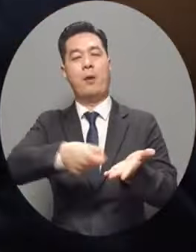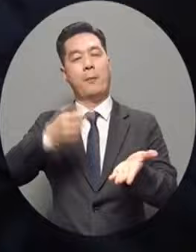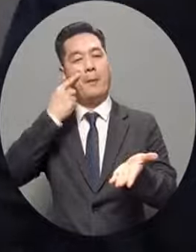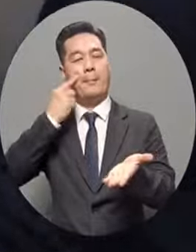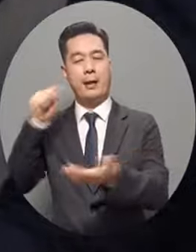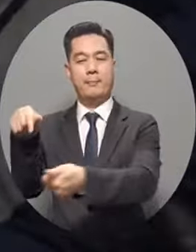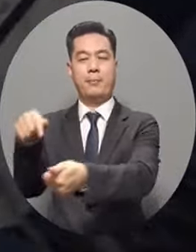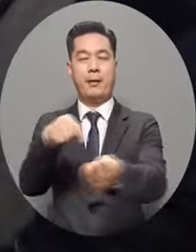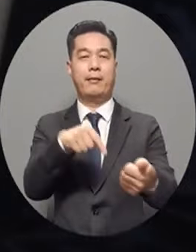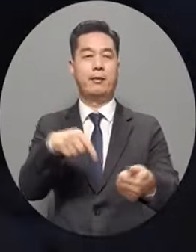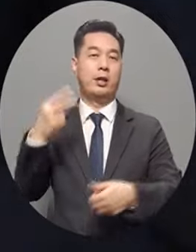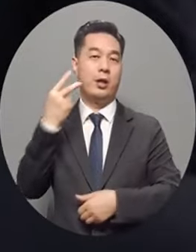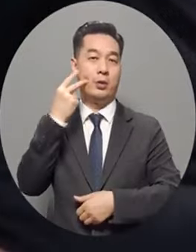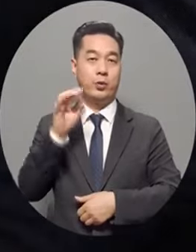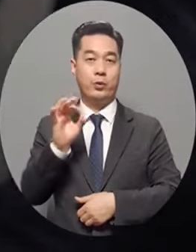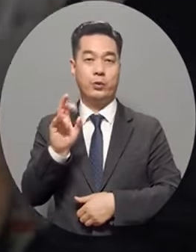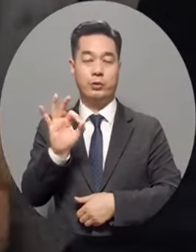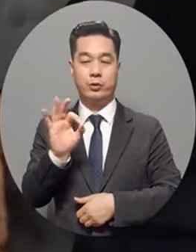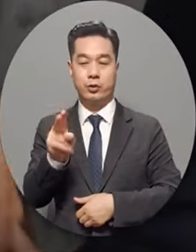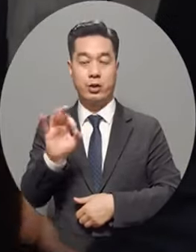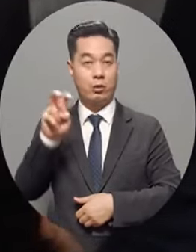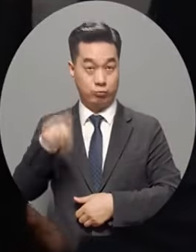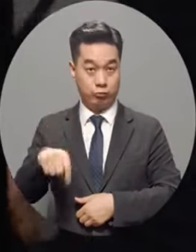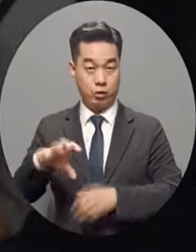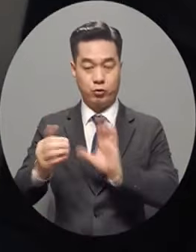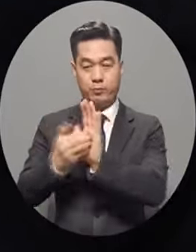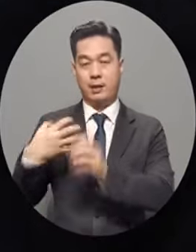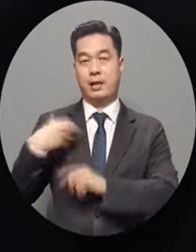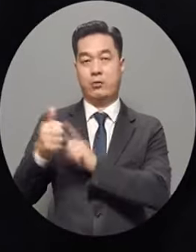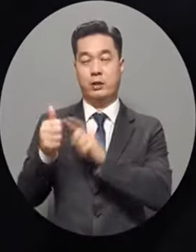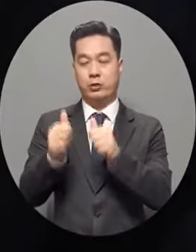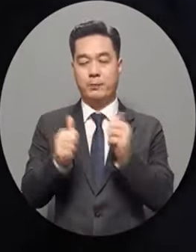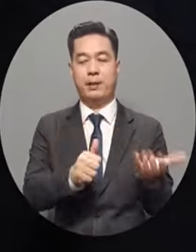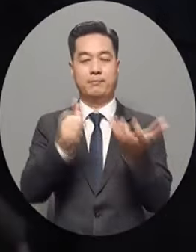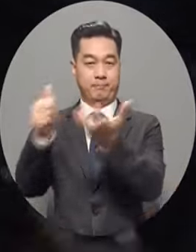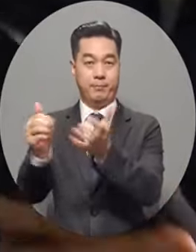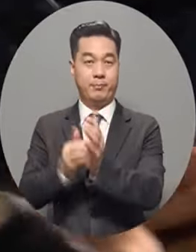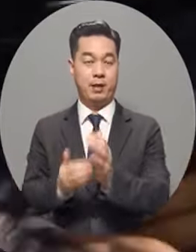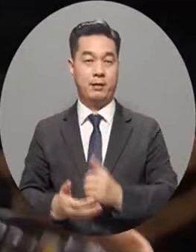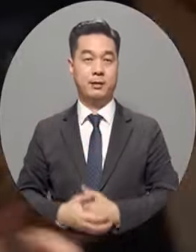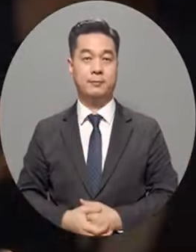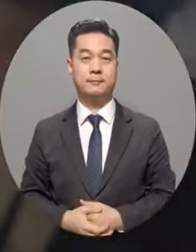송영무 전 국방장관도 재판에 넘겨졌습니다. MBC 뉴스 박솔립입니다.